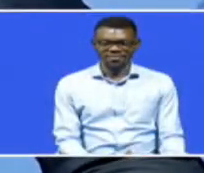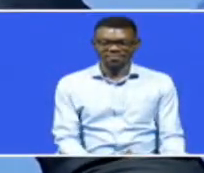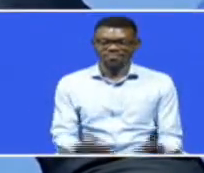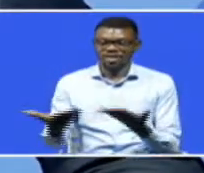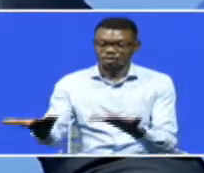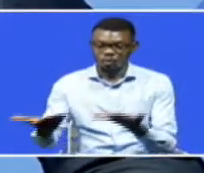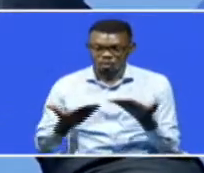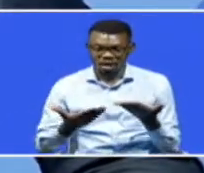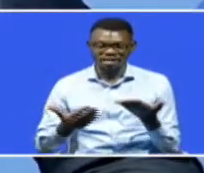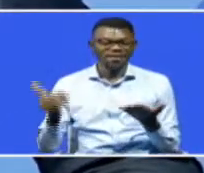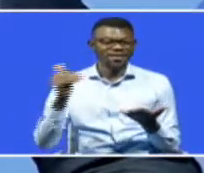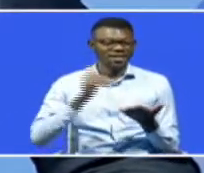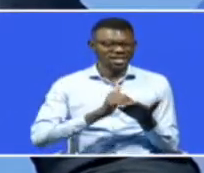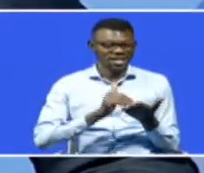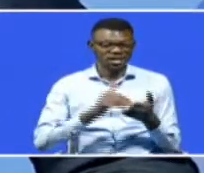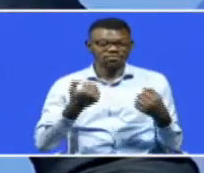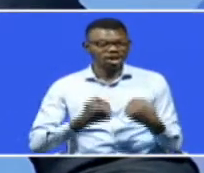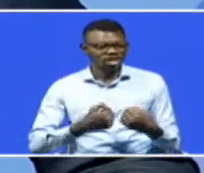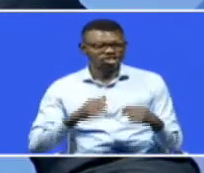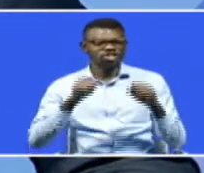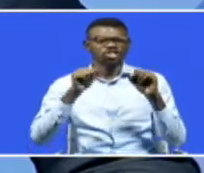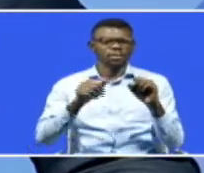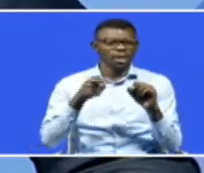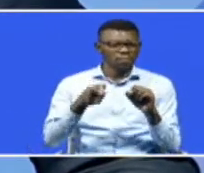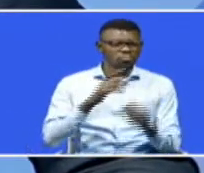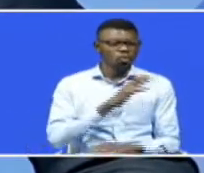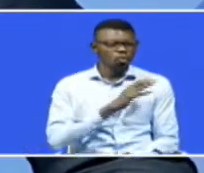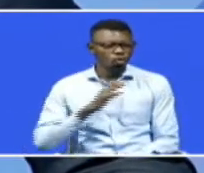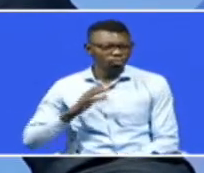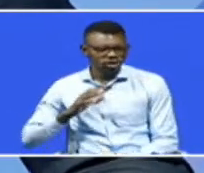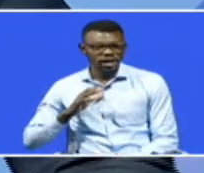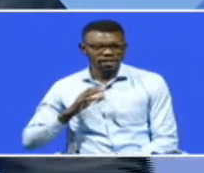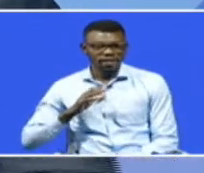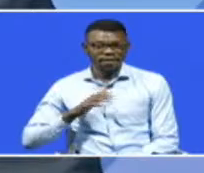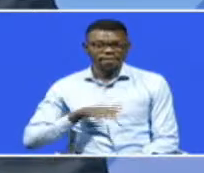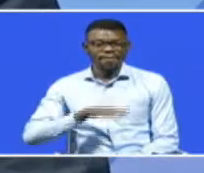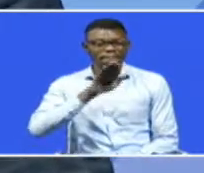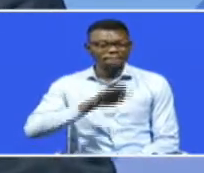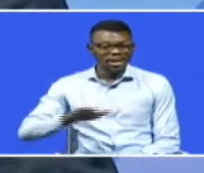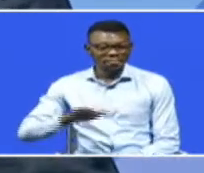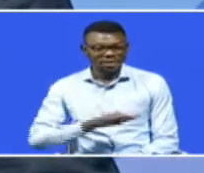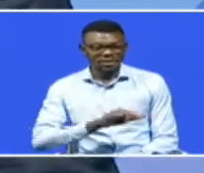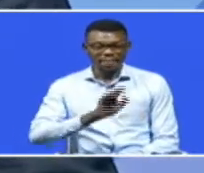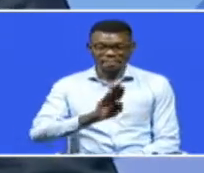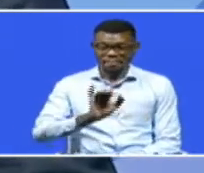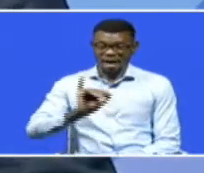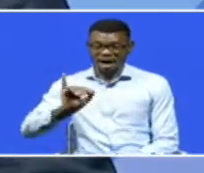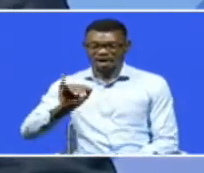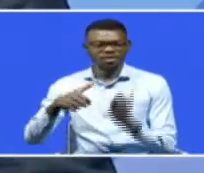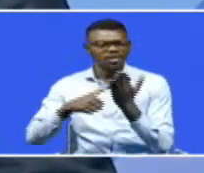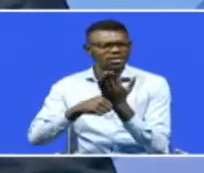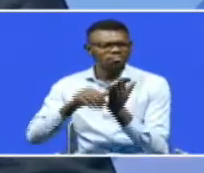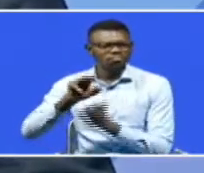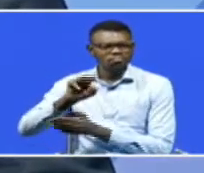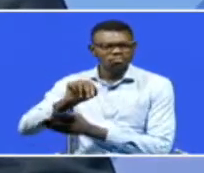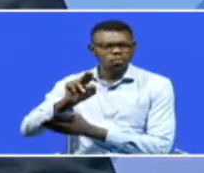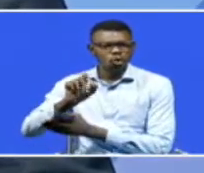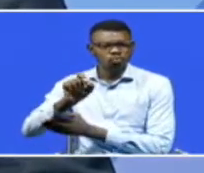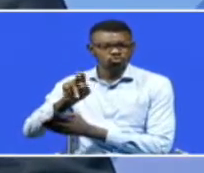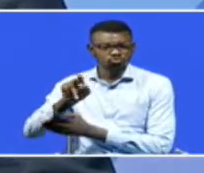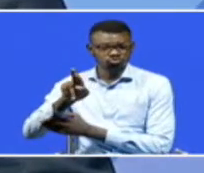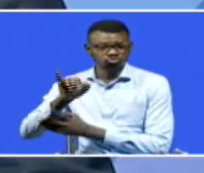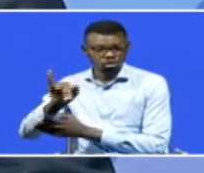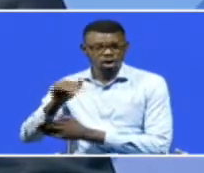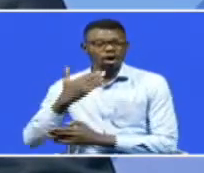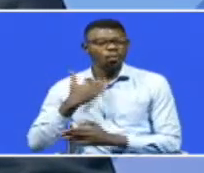Naam, karibu tena mtazamaji. Mwenyekiti mwenza wa kamati ya pamoja ya bunge kuhusu BBI Muturi Kigano amewataka Wakenya kujiandaa